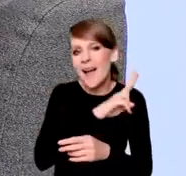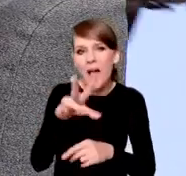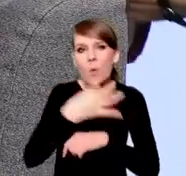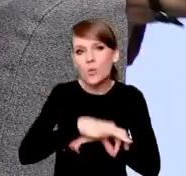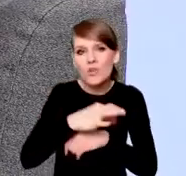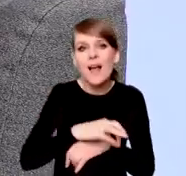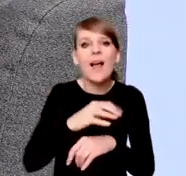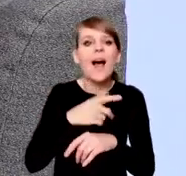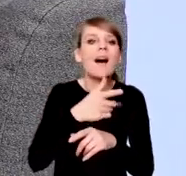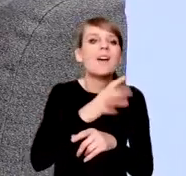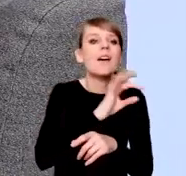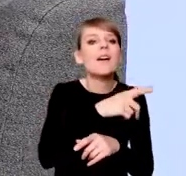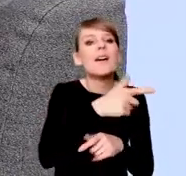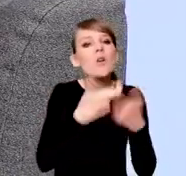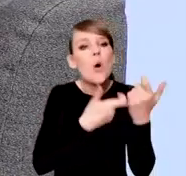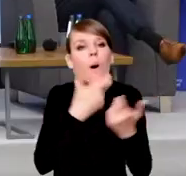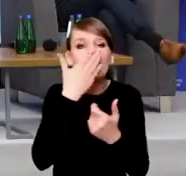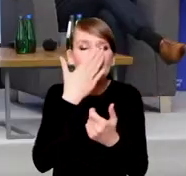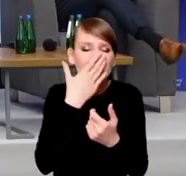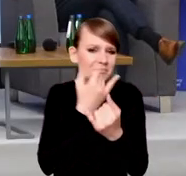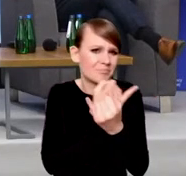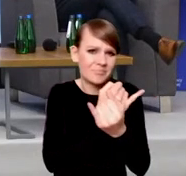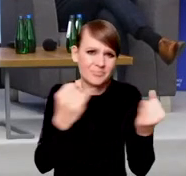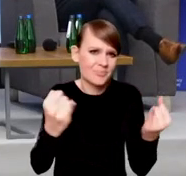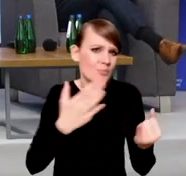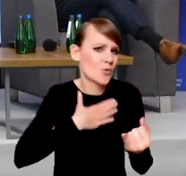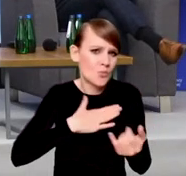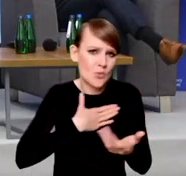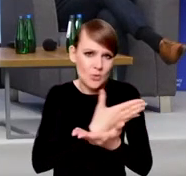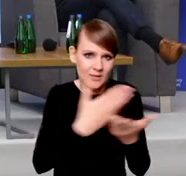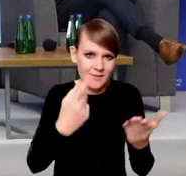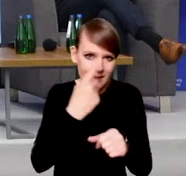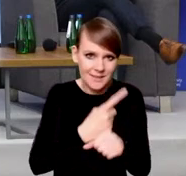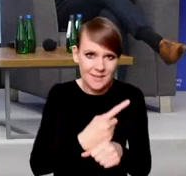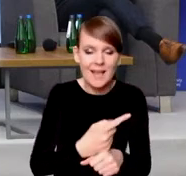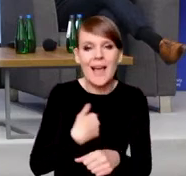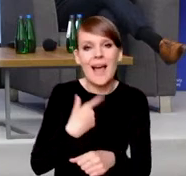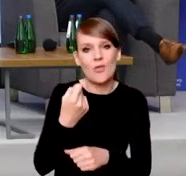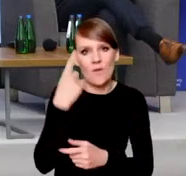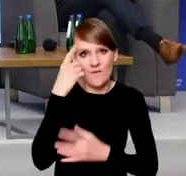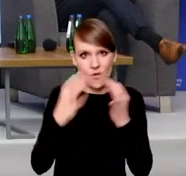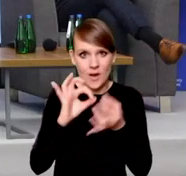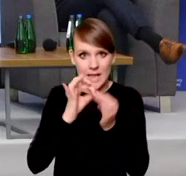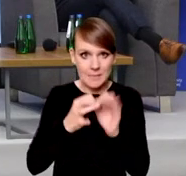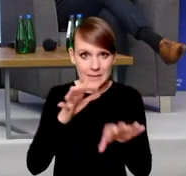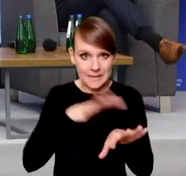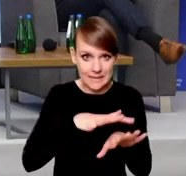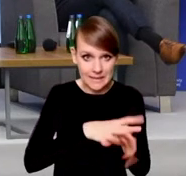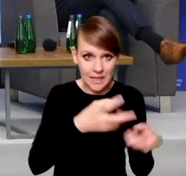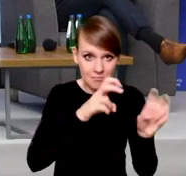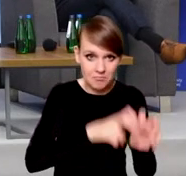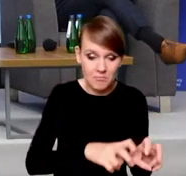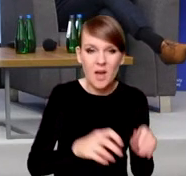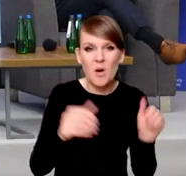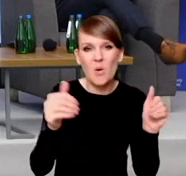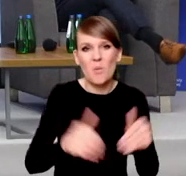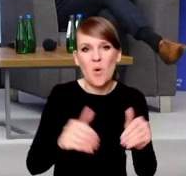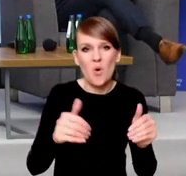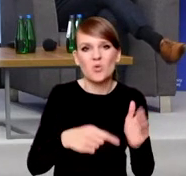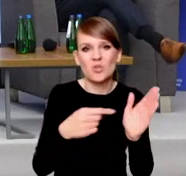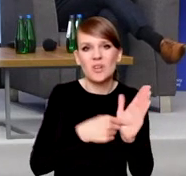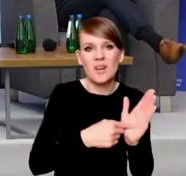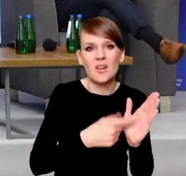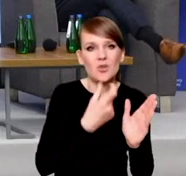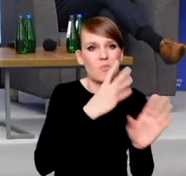tutaj trochę miałabym taką wątpliwość, czy ten systemowy wymiar troszkę by nie uczynił tego na tyle podobnym,